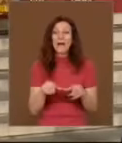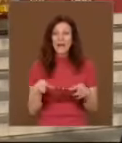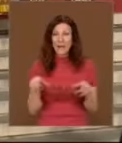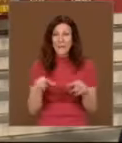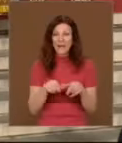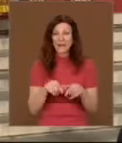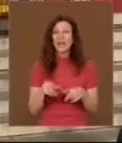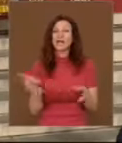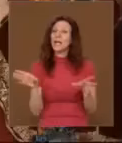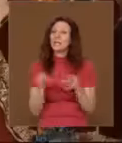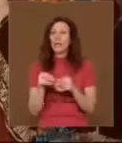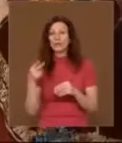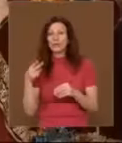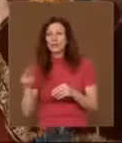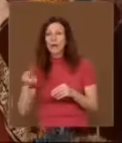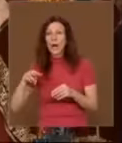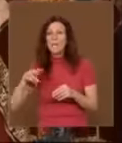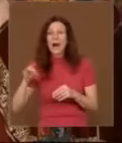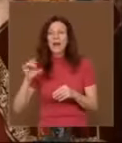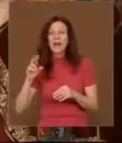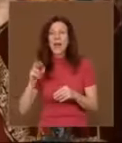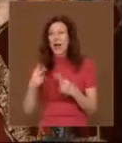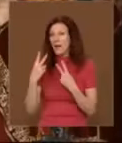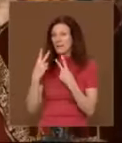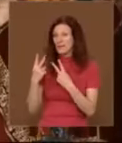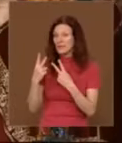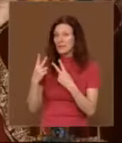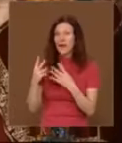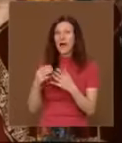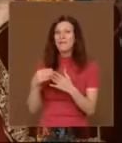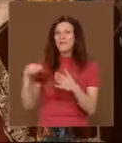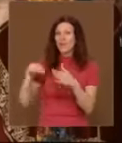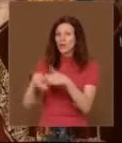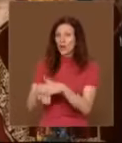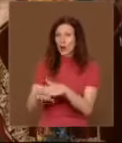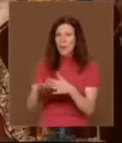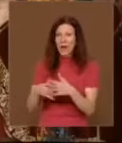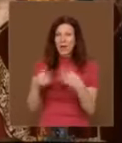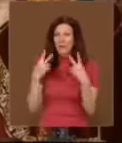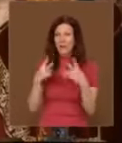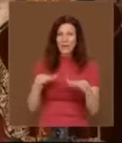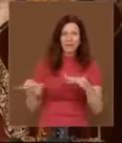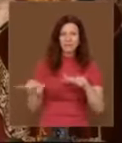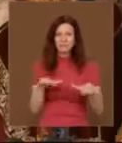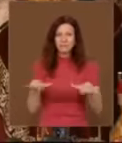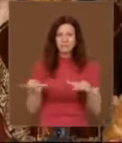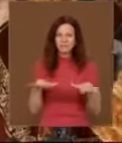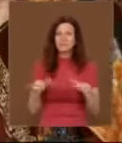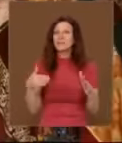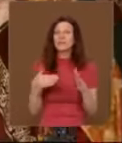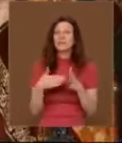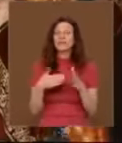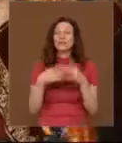и другата Мария да видят гроба. И ето стана голям трус, защото